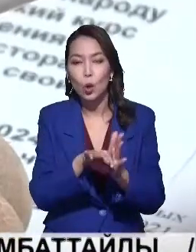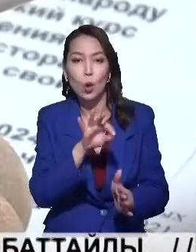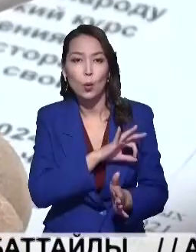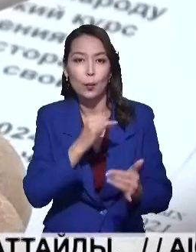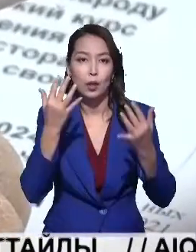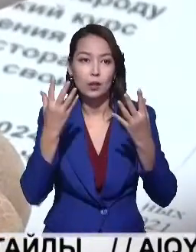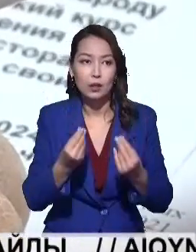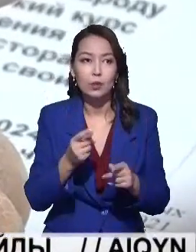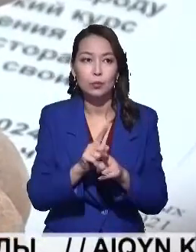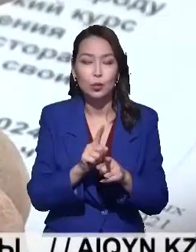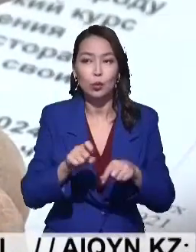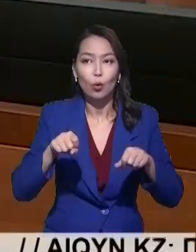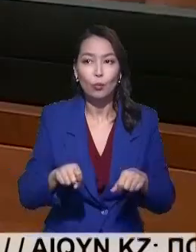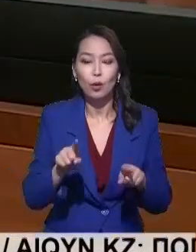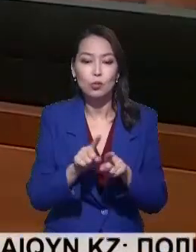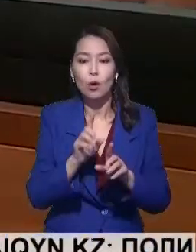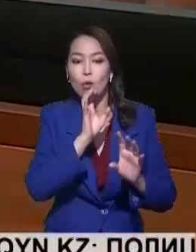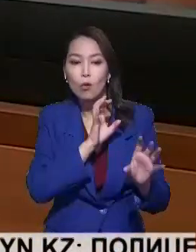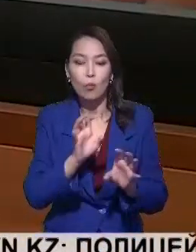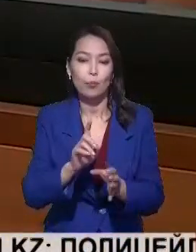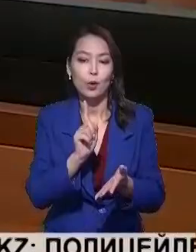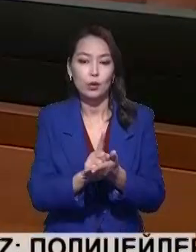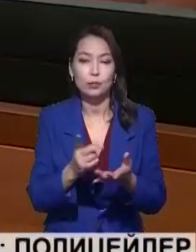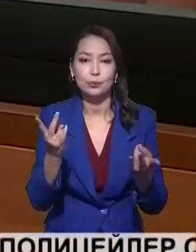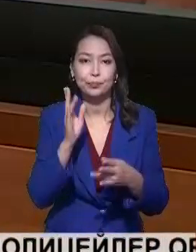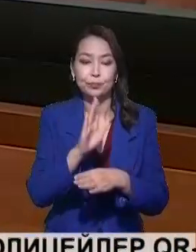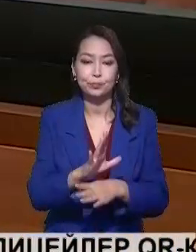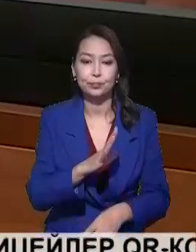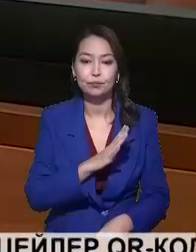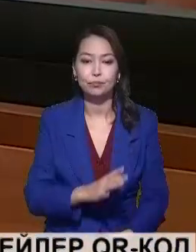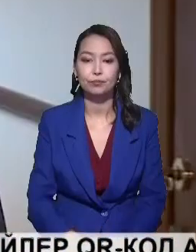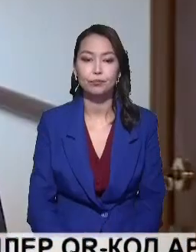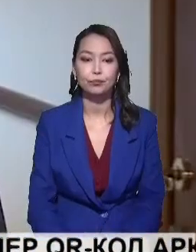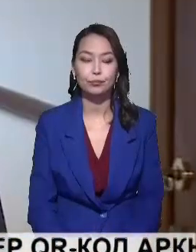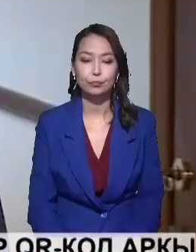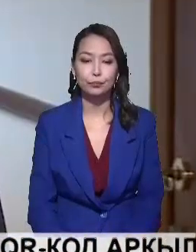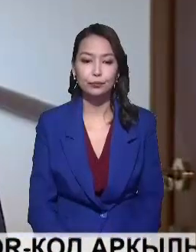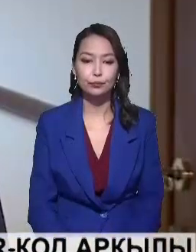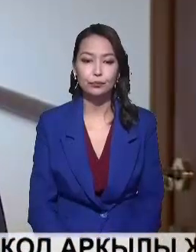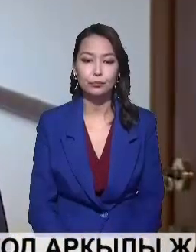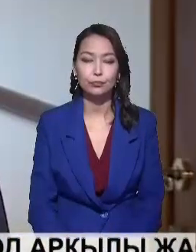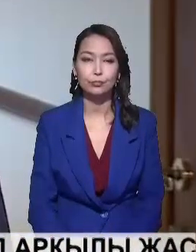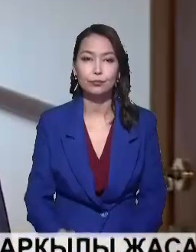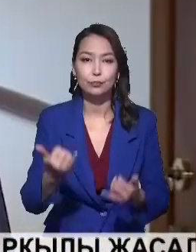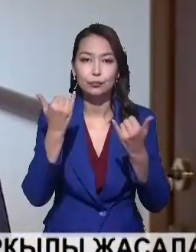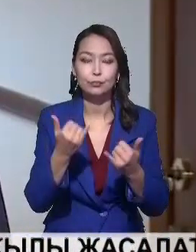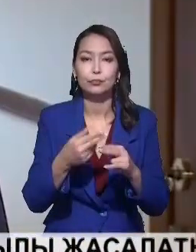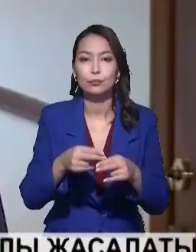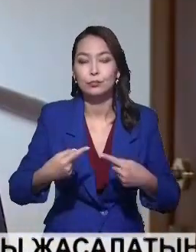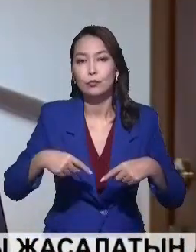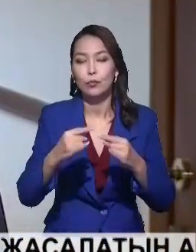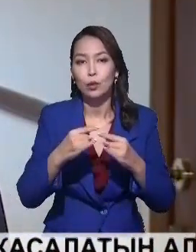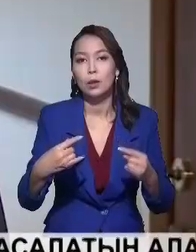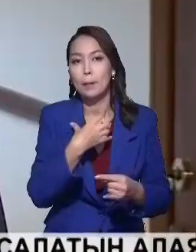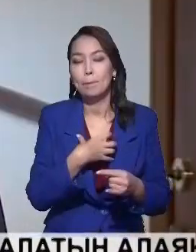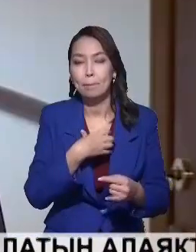кезінде басым құқыққа ие болуын қамтамасыз ету керек екенін тапсырған. Тема сегодняшнего круглого стола. Бүгінгі дөңгелек үстелдегі басты мәселе